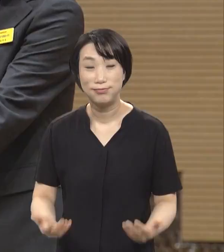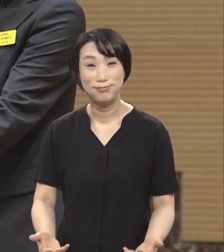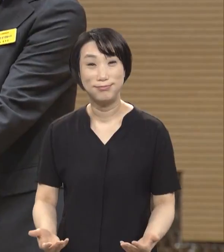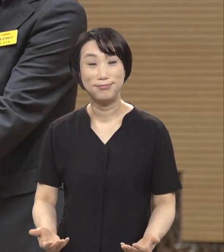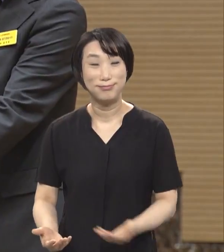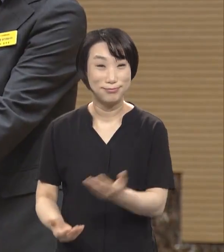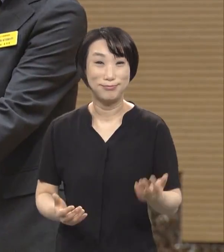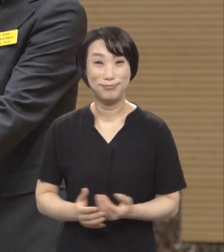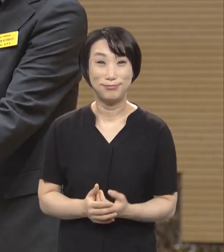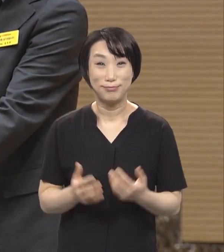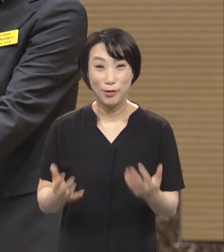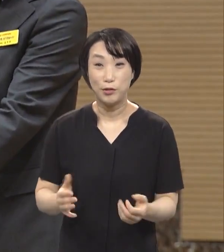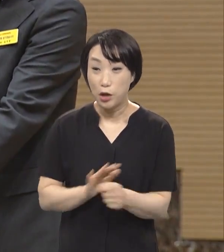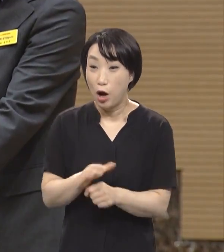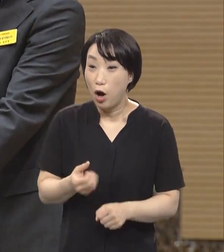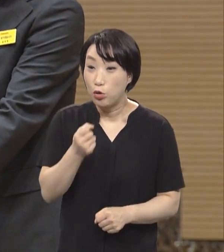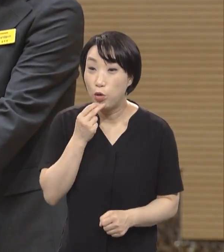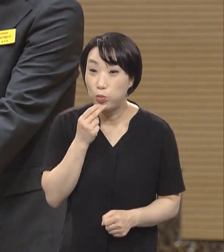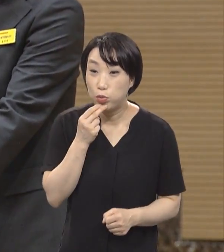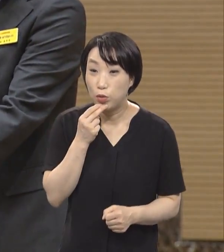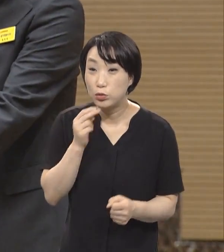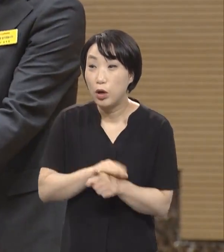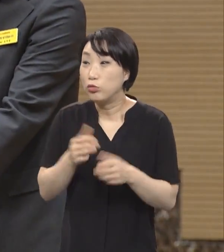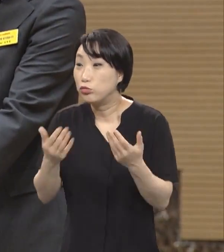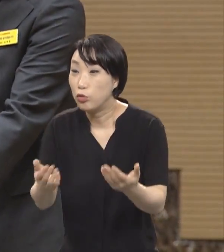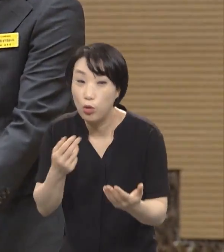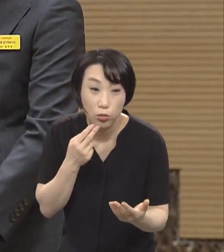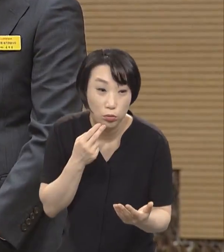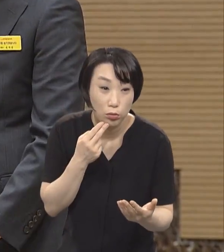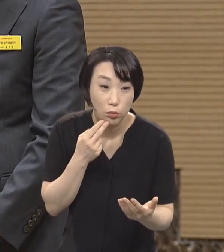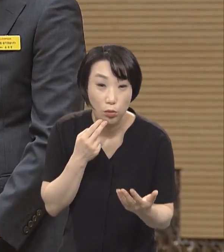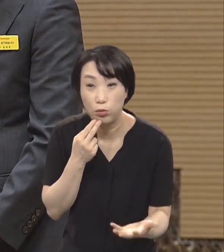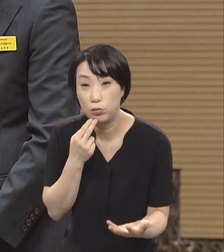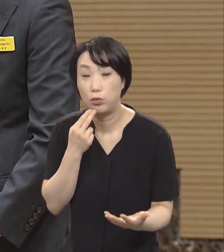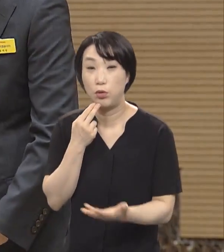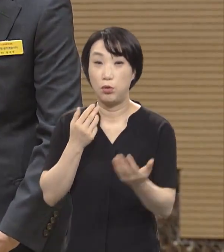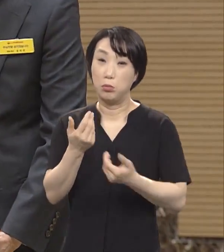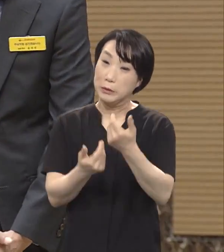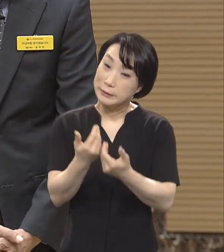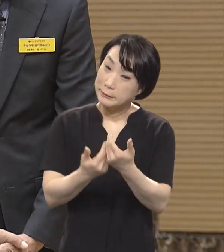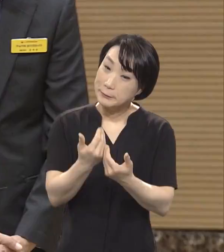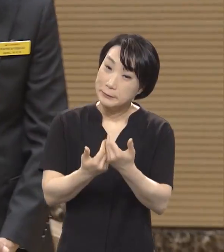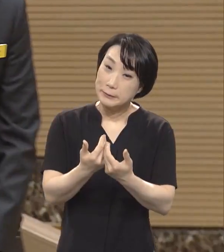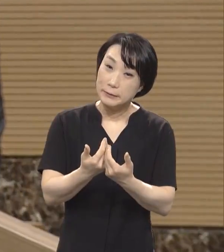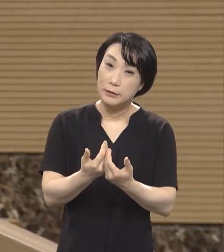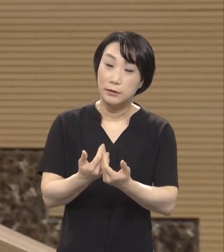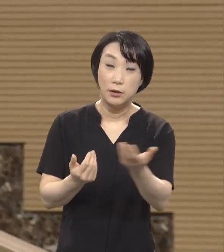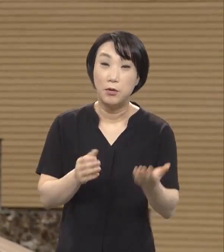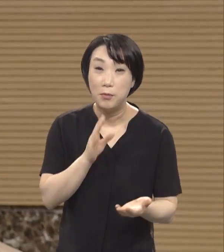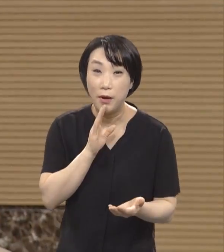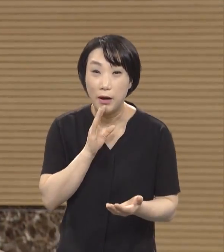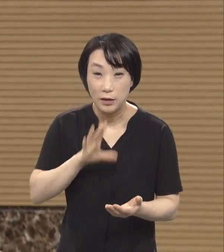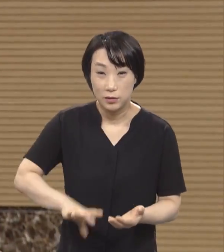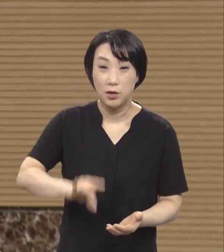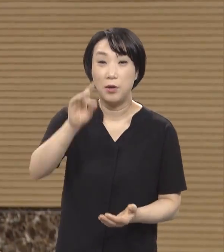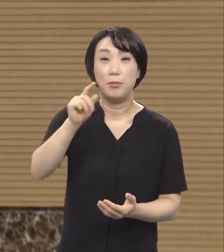어디 있어서 줘? 사랑이 없는데 생각해봐. 없잖아. 그게